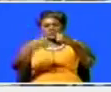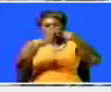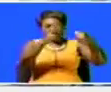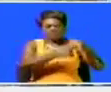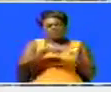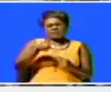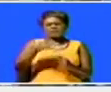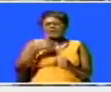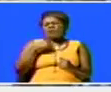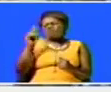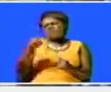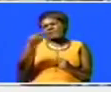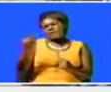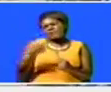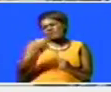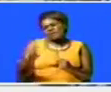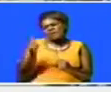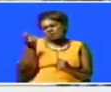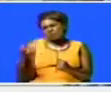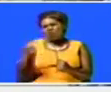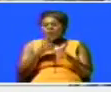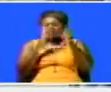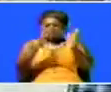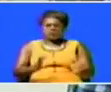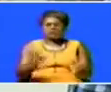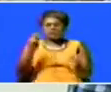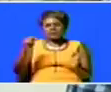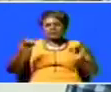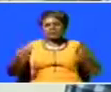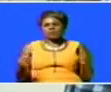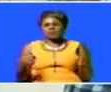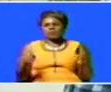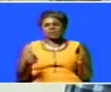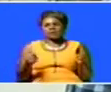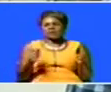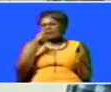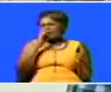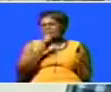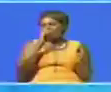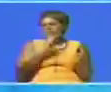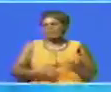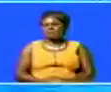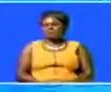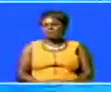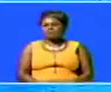inayotajwa kuwa na mapungufu kadhaa? Rajabu Hassan, KT News, Dar es Salaam.